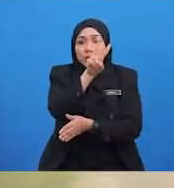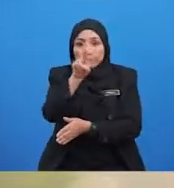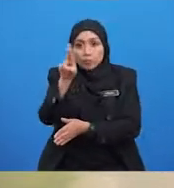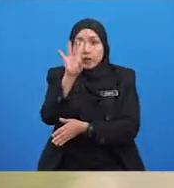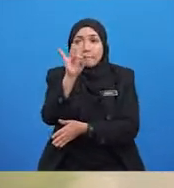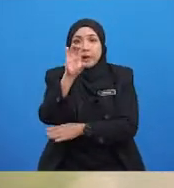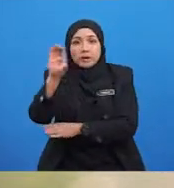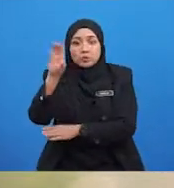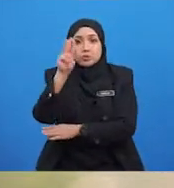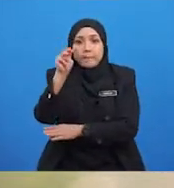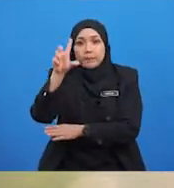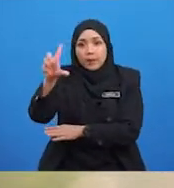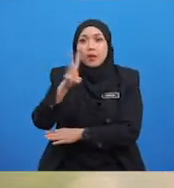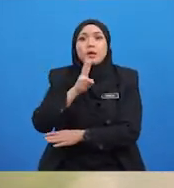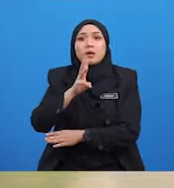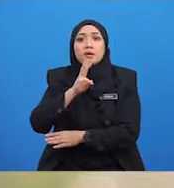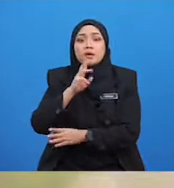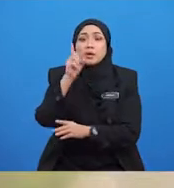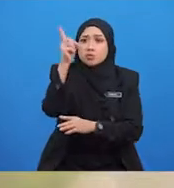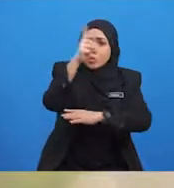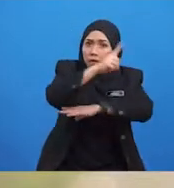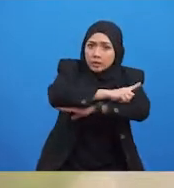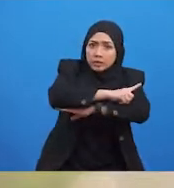memastikan keseimbangan cecair badan.